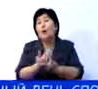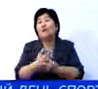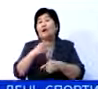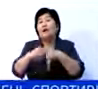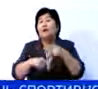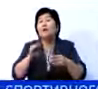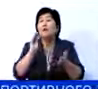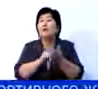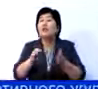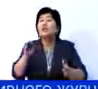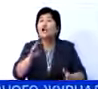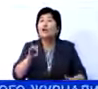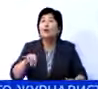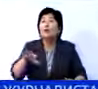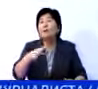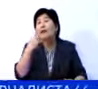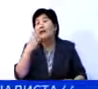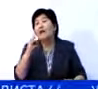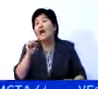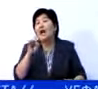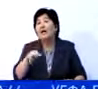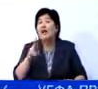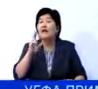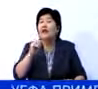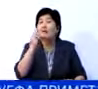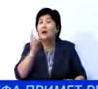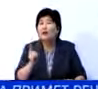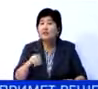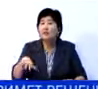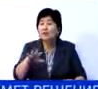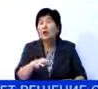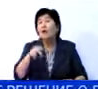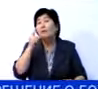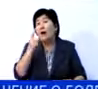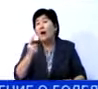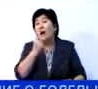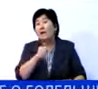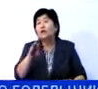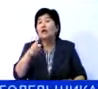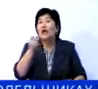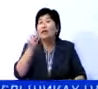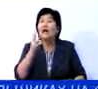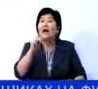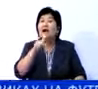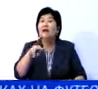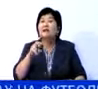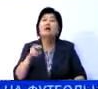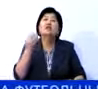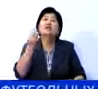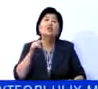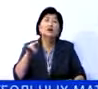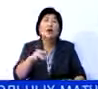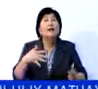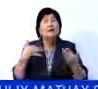установлены в Жанакурганском районе, по 4 в Аральском и Крамакшинском районах и по 1 в Жалагарском, Казалинском, Щелийском районах.